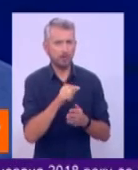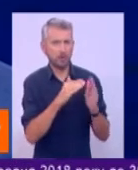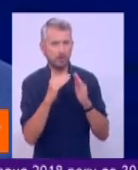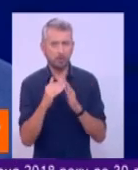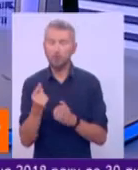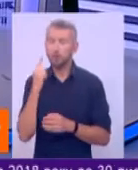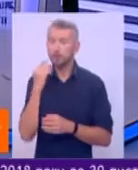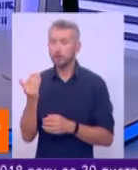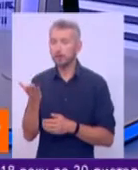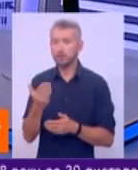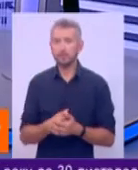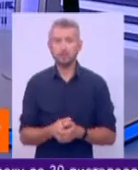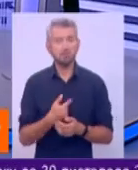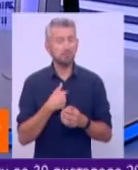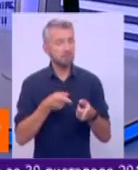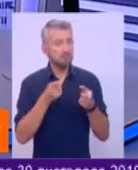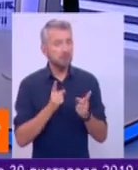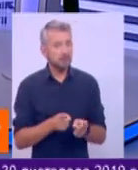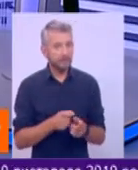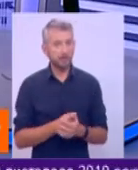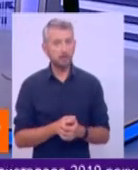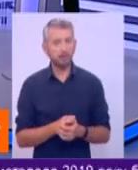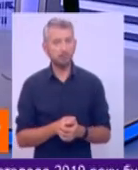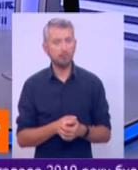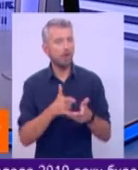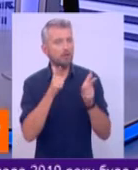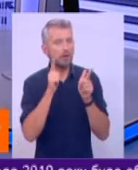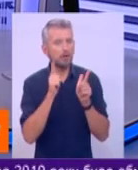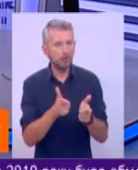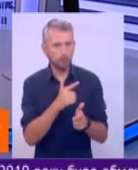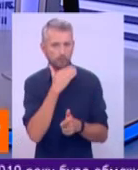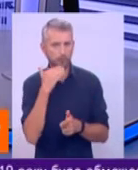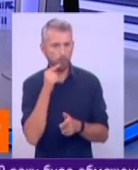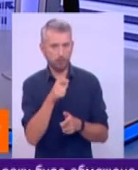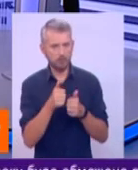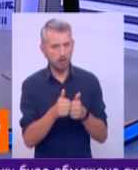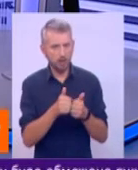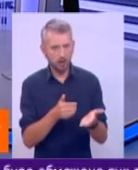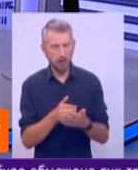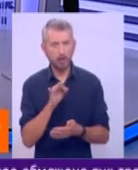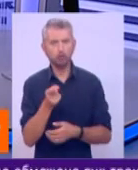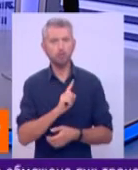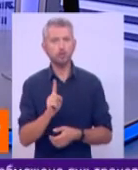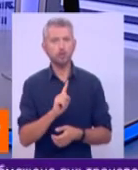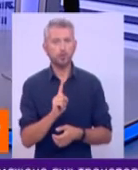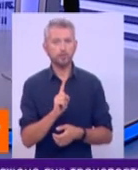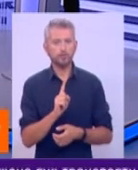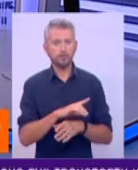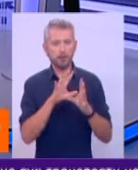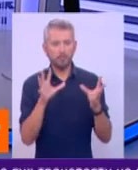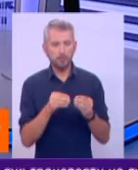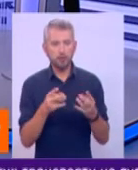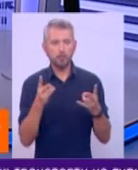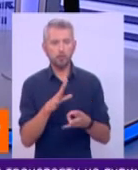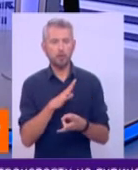Почула вас, пан Анатолий. Ну, действительно, соглашусь во многом с коллегой о том, что вообще надо